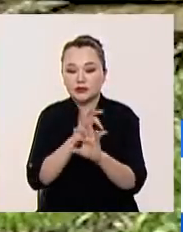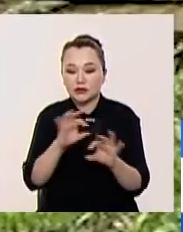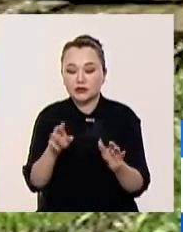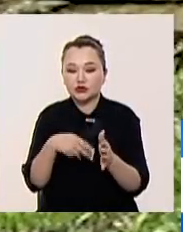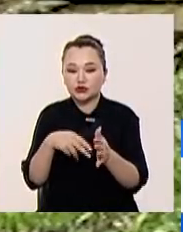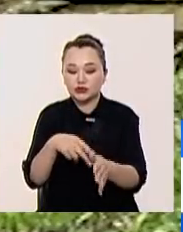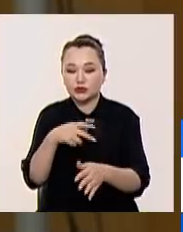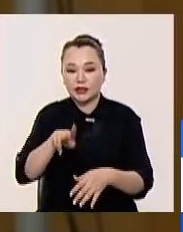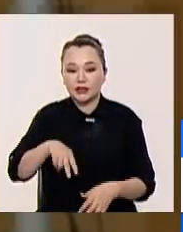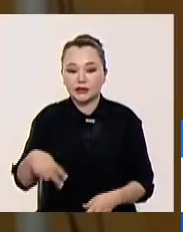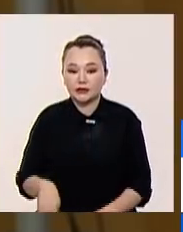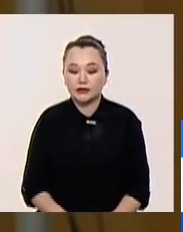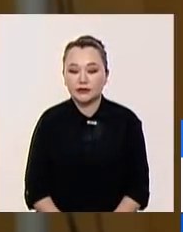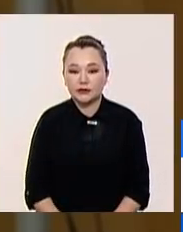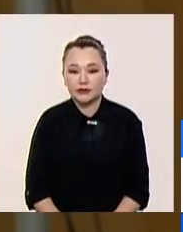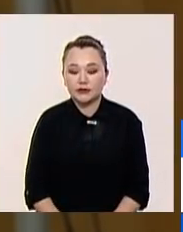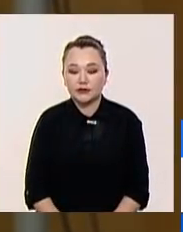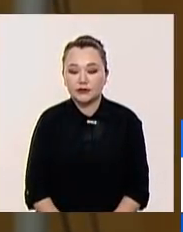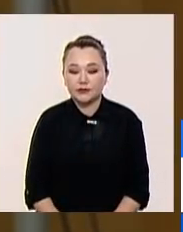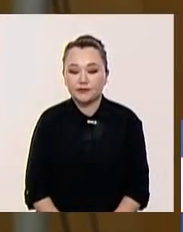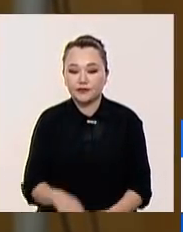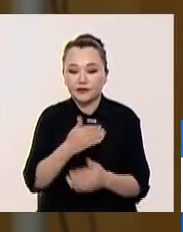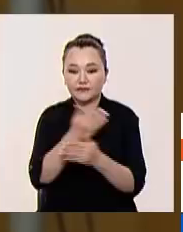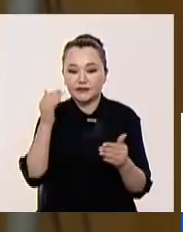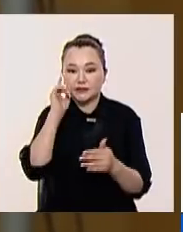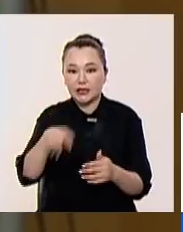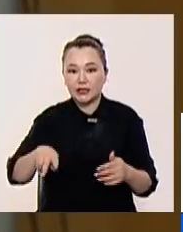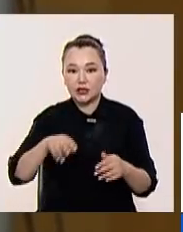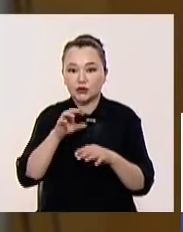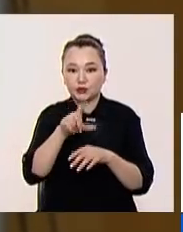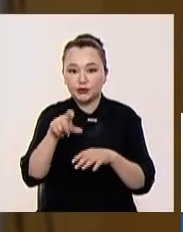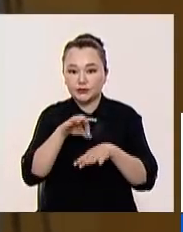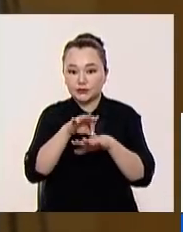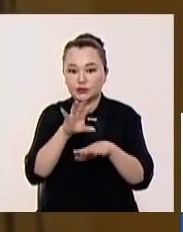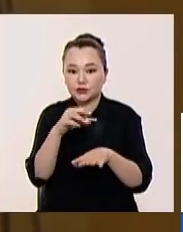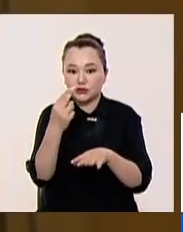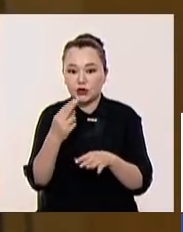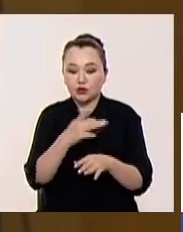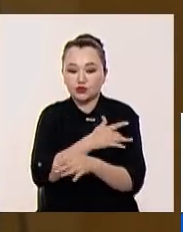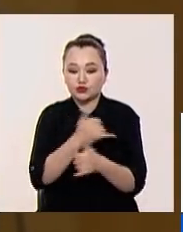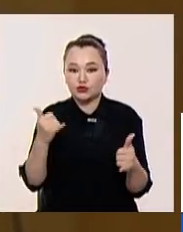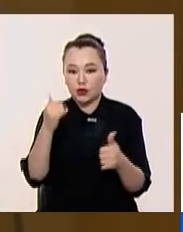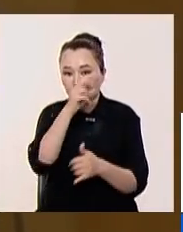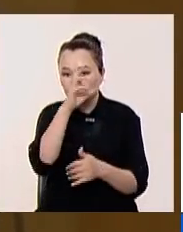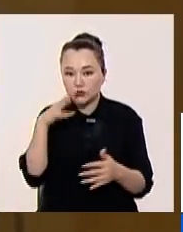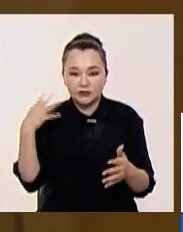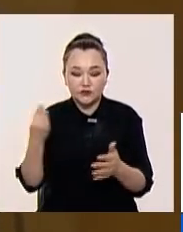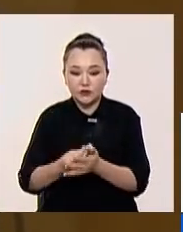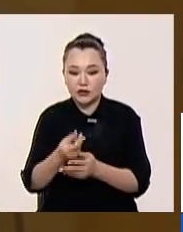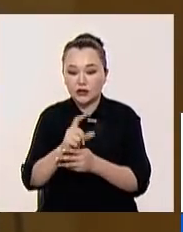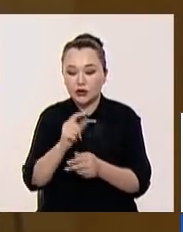Жулы. Вы знаете, что пассажирские перевозки – это социальная услуга государства. Ежегодно государство